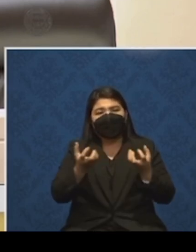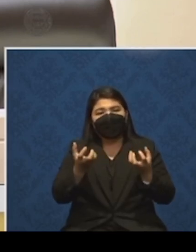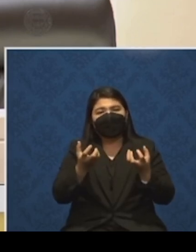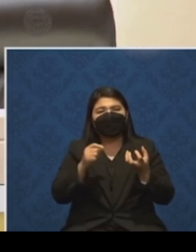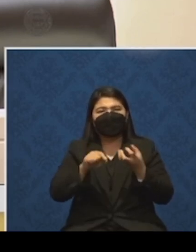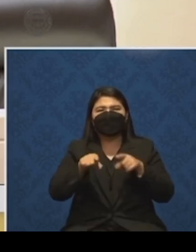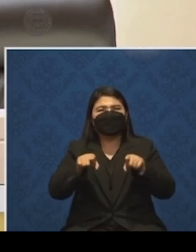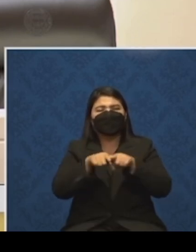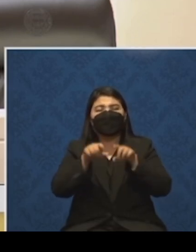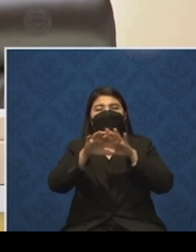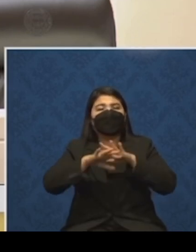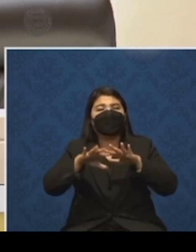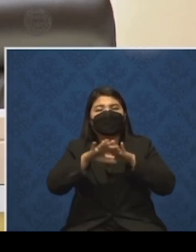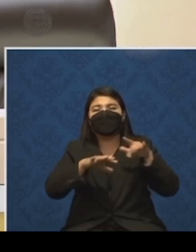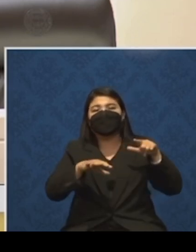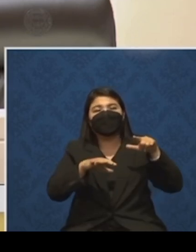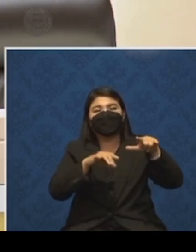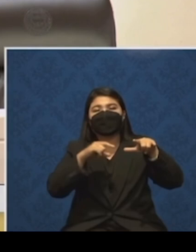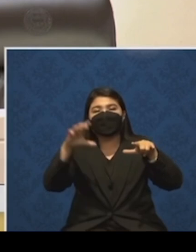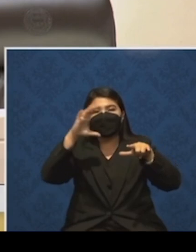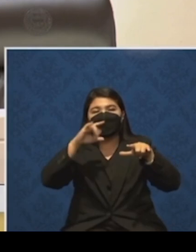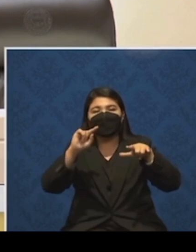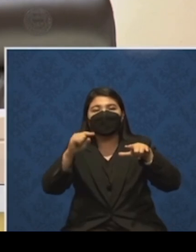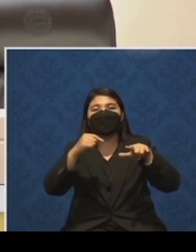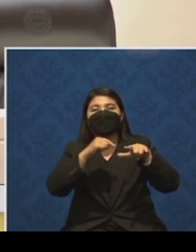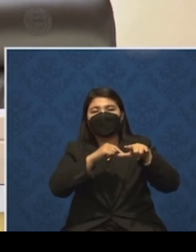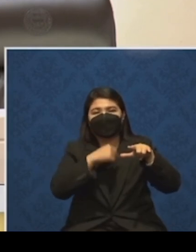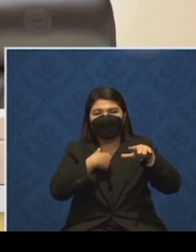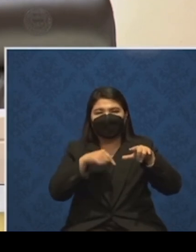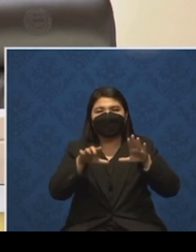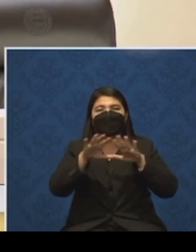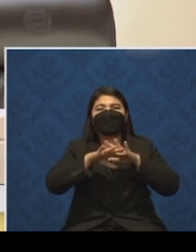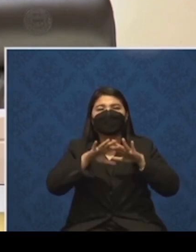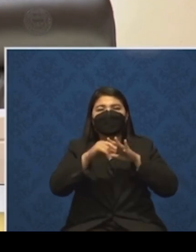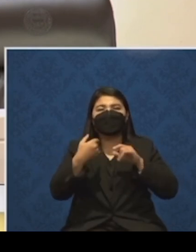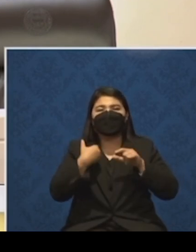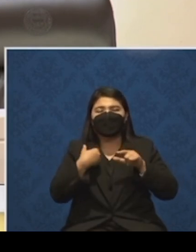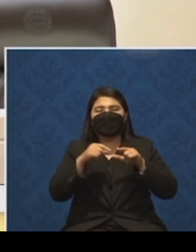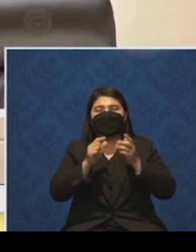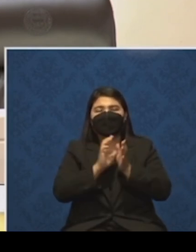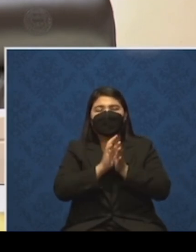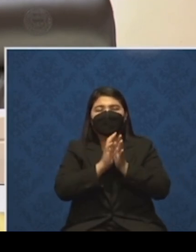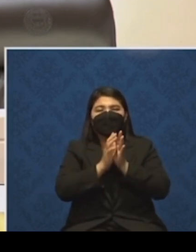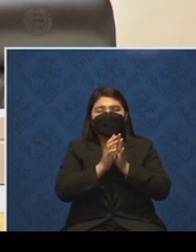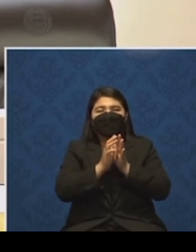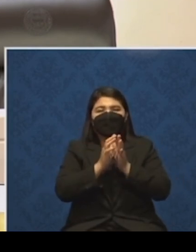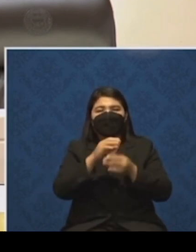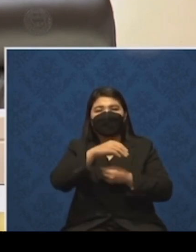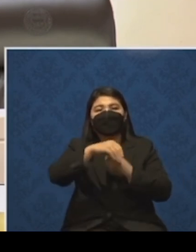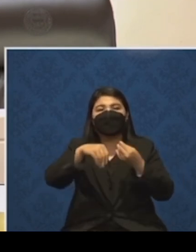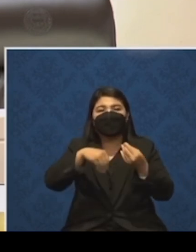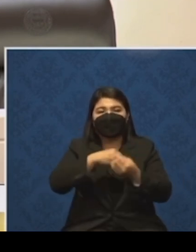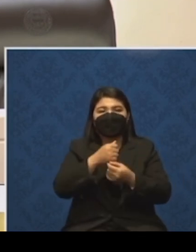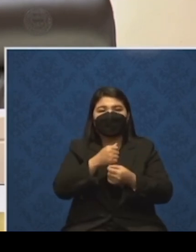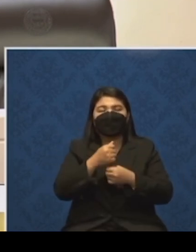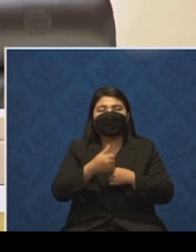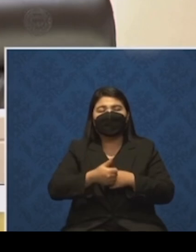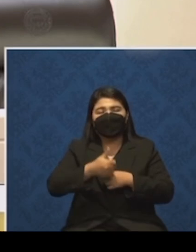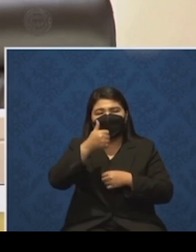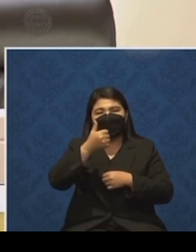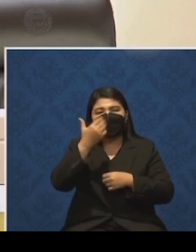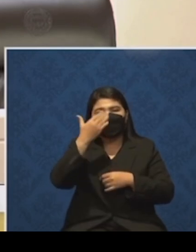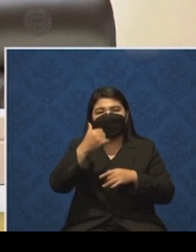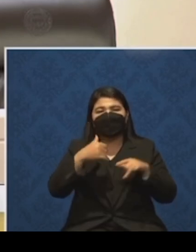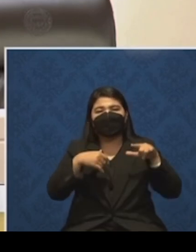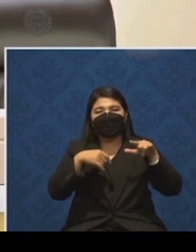แบบเครื่องบินที่จะจัดหาใหม่นี้ได้สามารถใช้กันได้เพราะว่าเป็นลักษณะเป็นเครื่องบินในลักษณะตระกูลเ